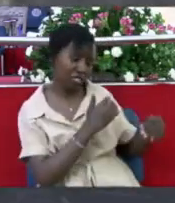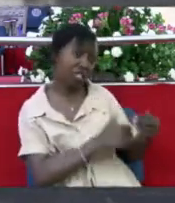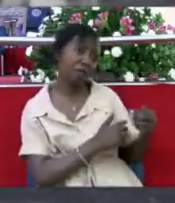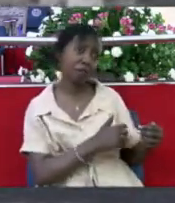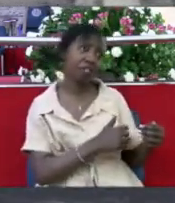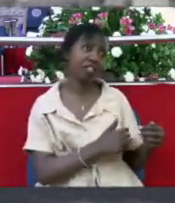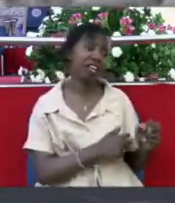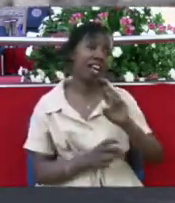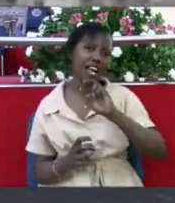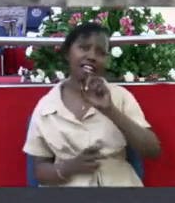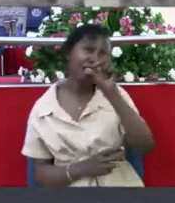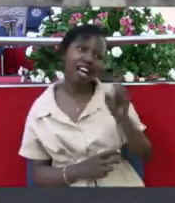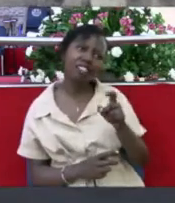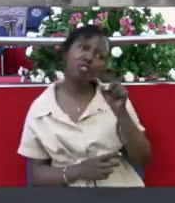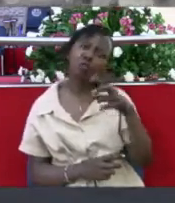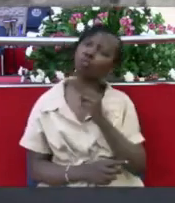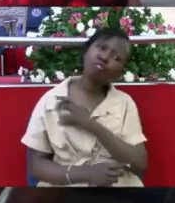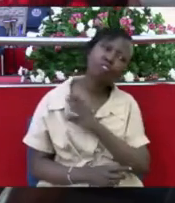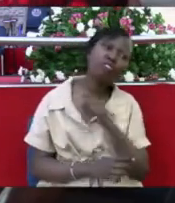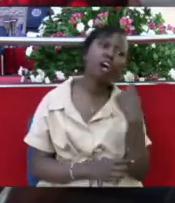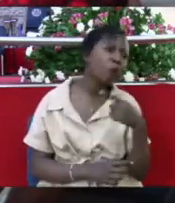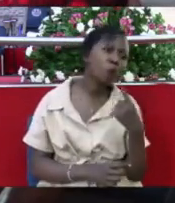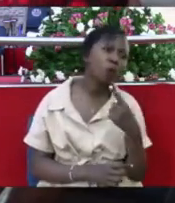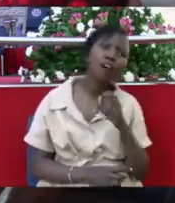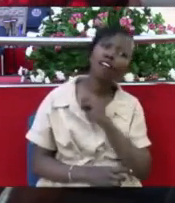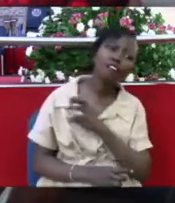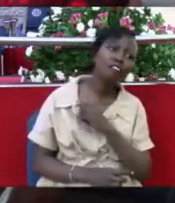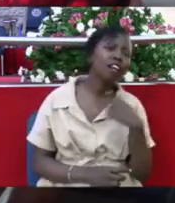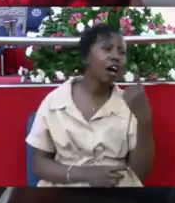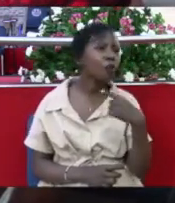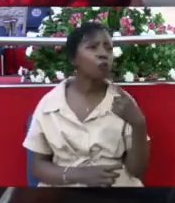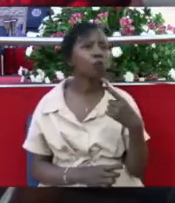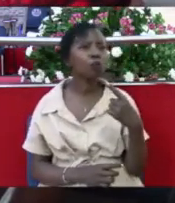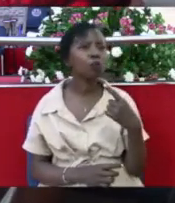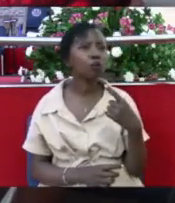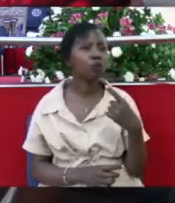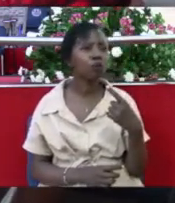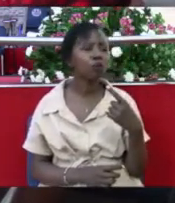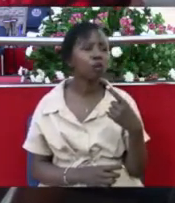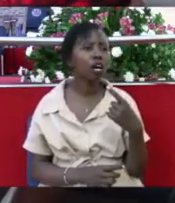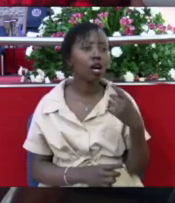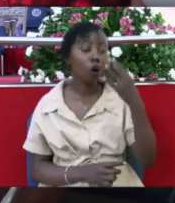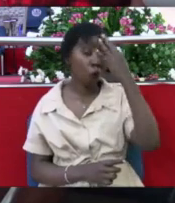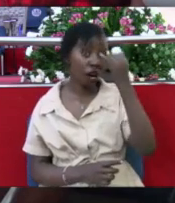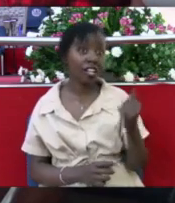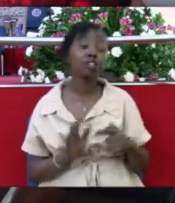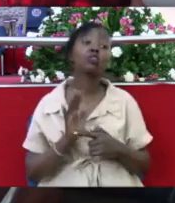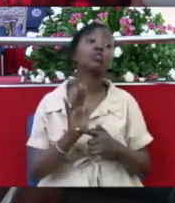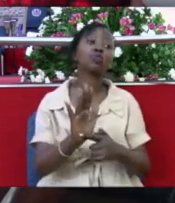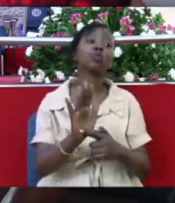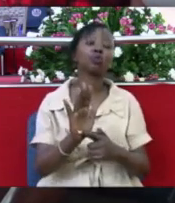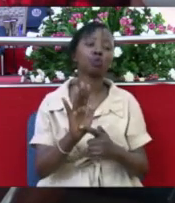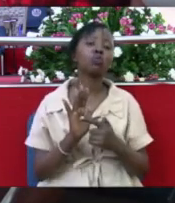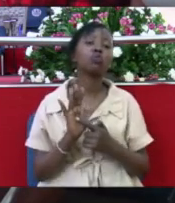yako. Ask them, who do you fear? Muulize waogopa nani? Who do you fear? Unaogopa nani? Because it will show. Sababu itaonyesha. It will